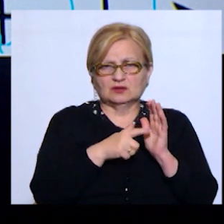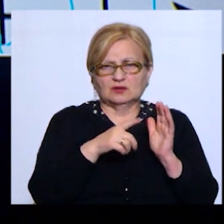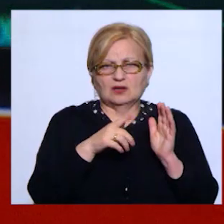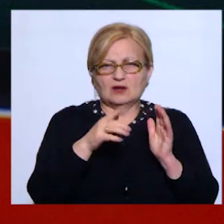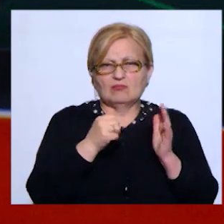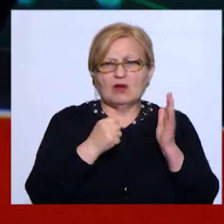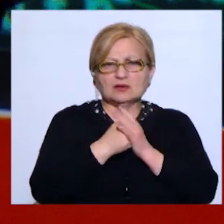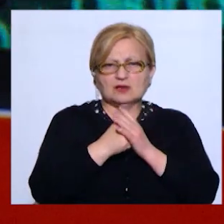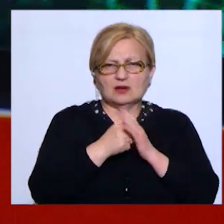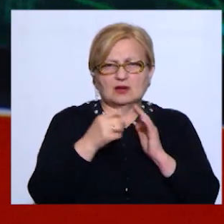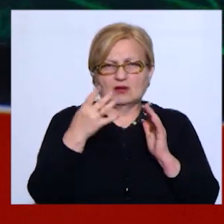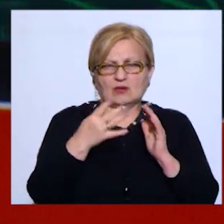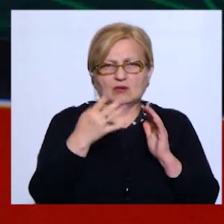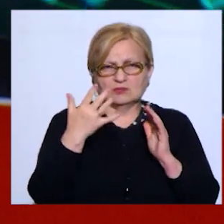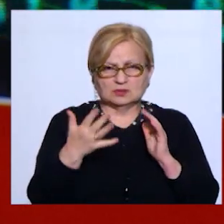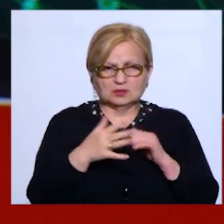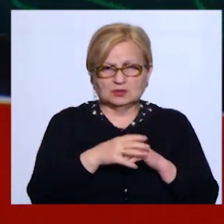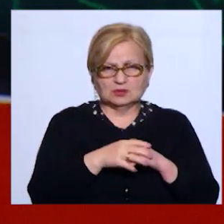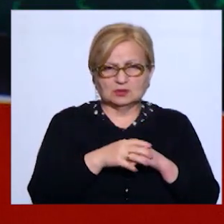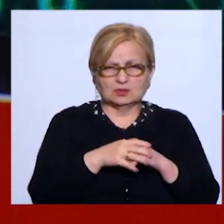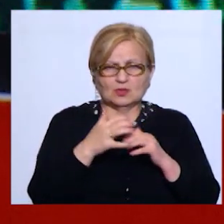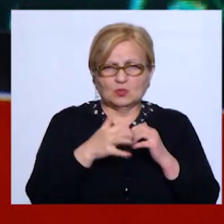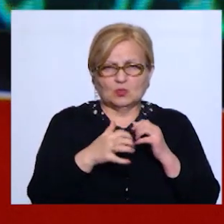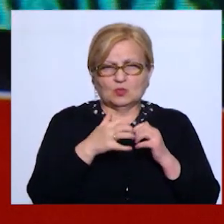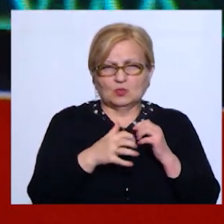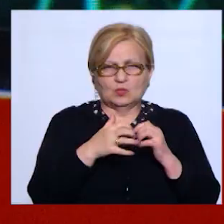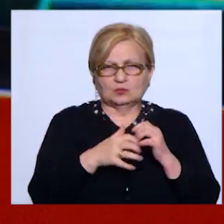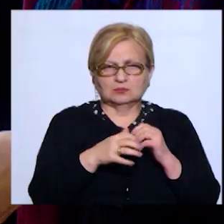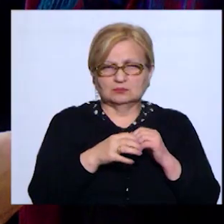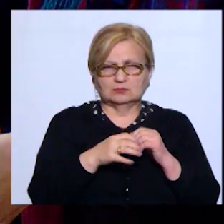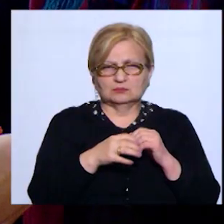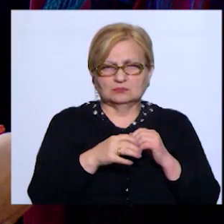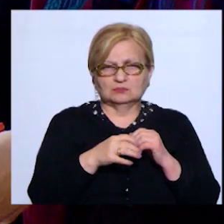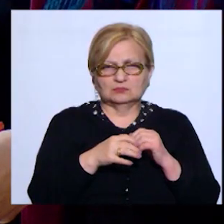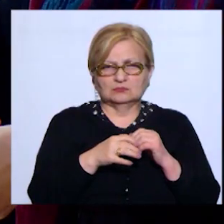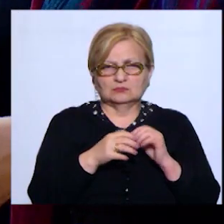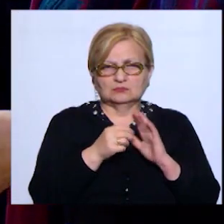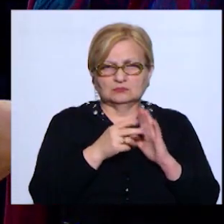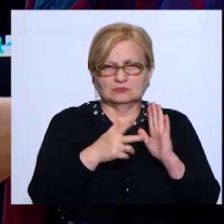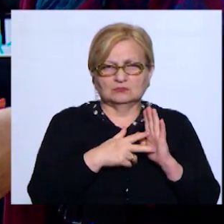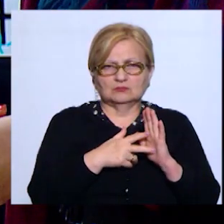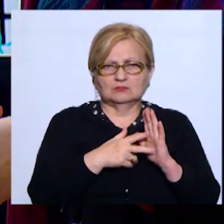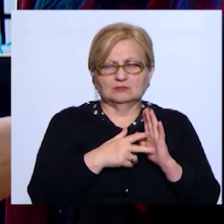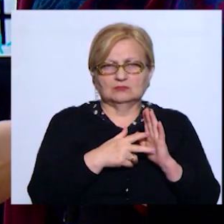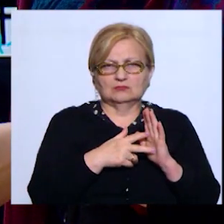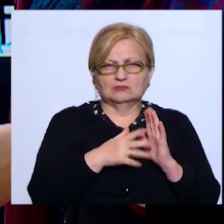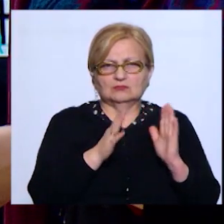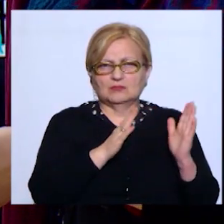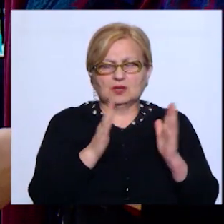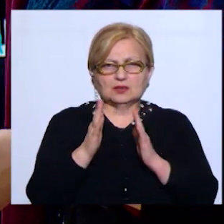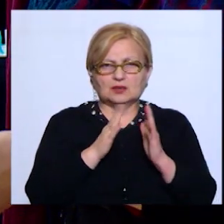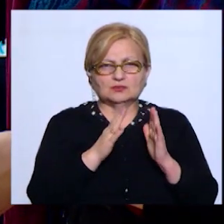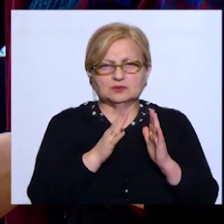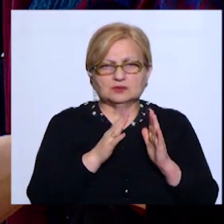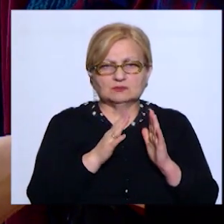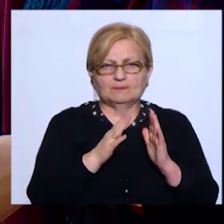იყო 45, საშუალო მიახლოებით იყო 18 და მერყეობს, ნახეთ,